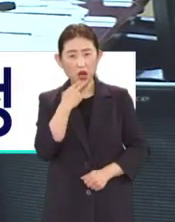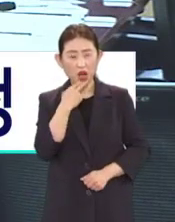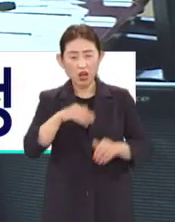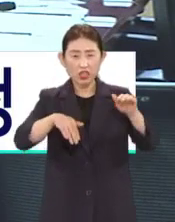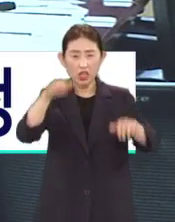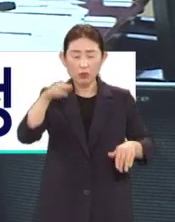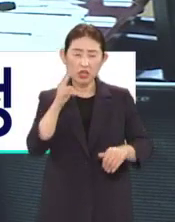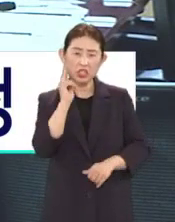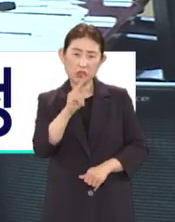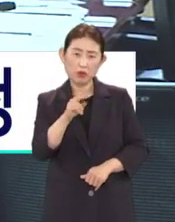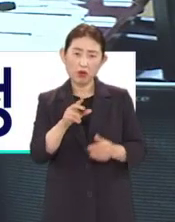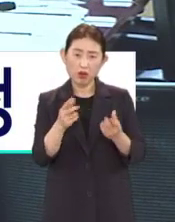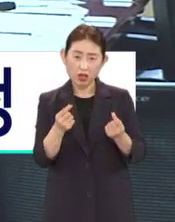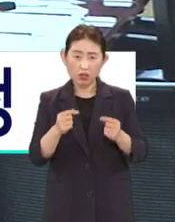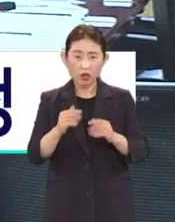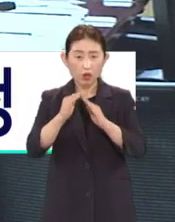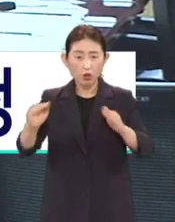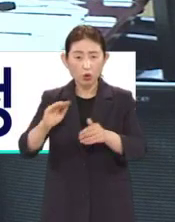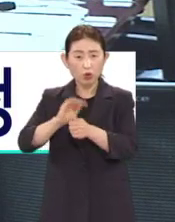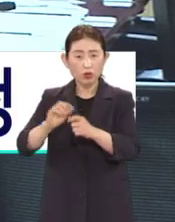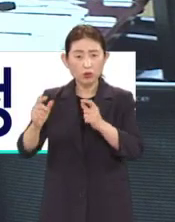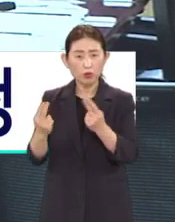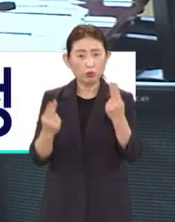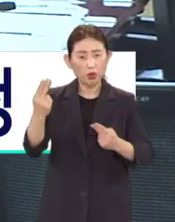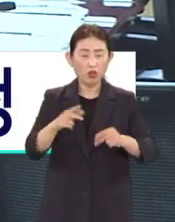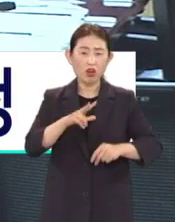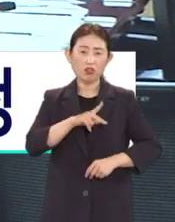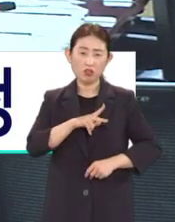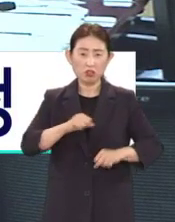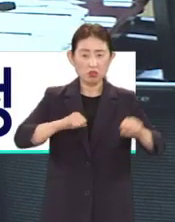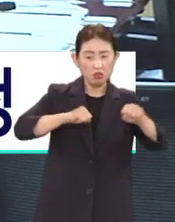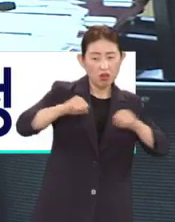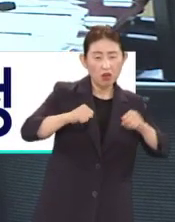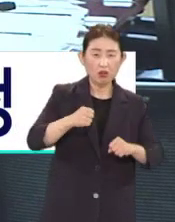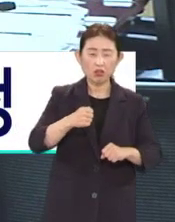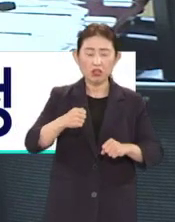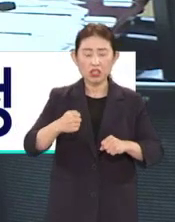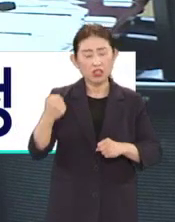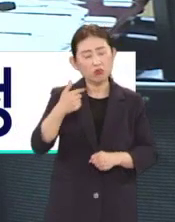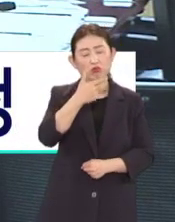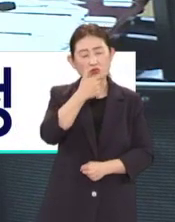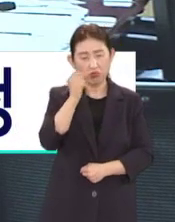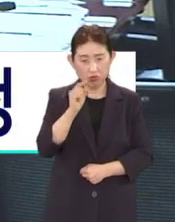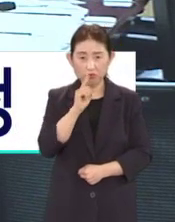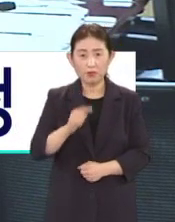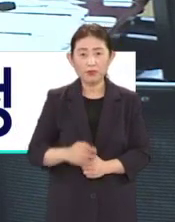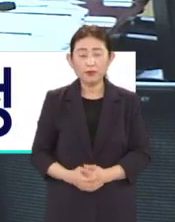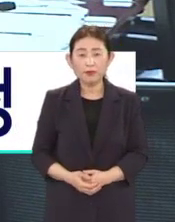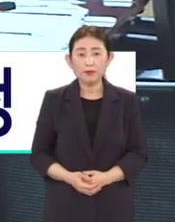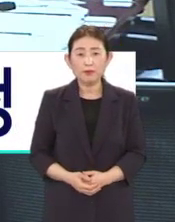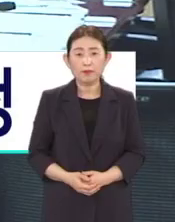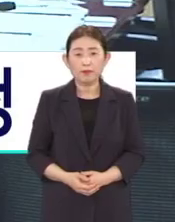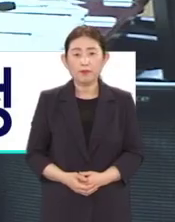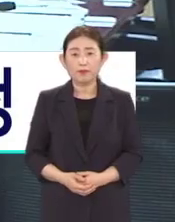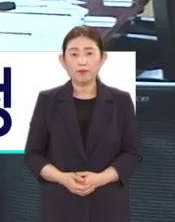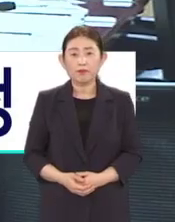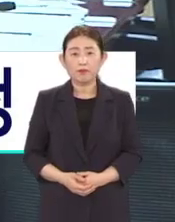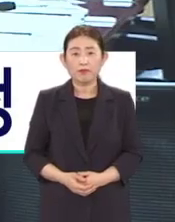심한게 아니냐는 지적과 함께 영원함에 비해 지역 정치권이 너무 무력하다는 목소리가 나오고 있습니다 항진환